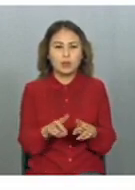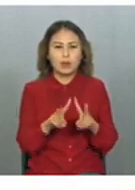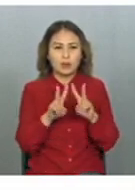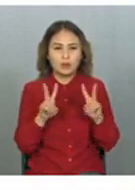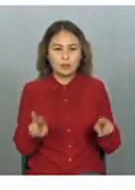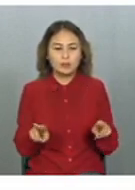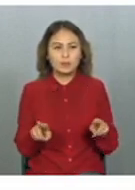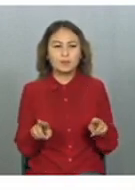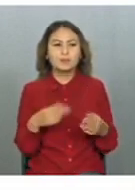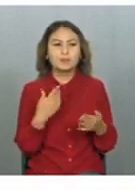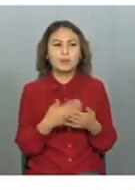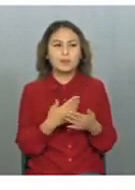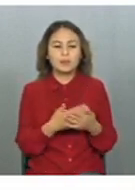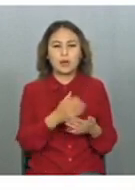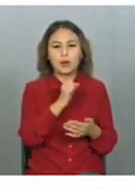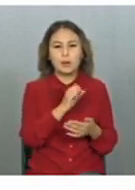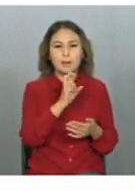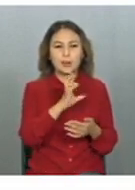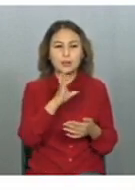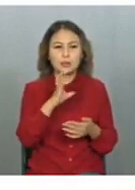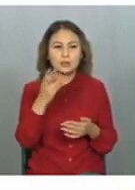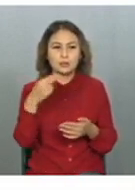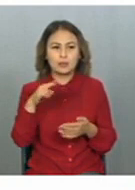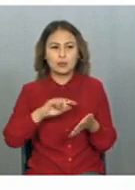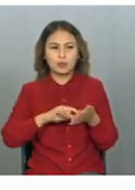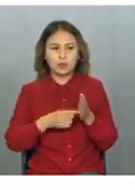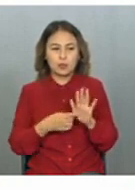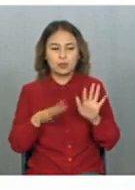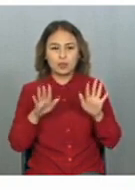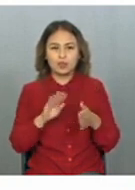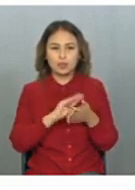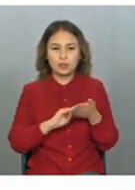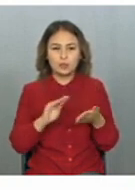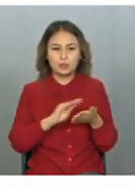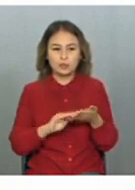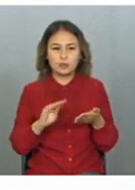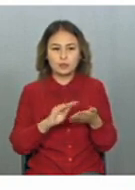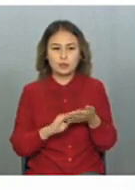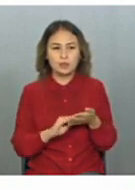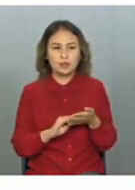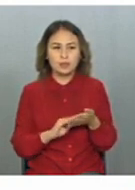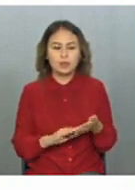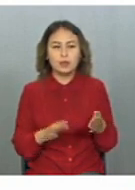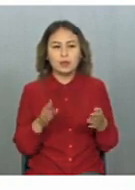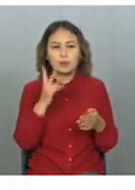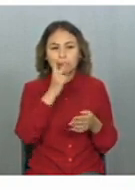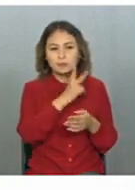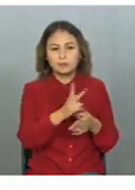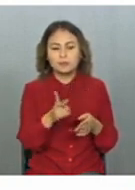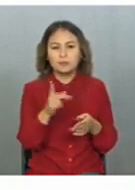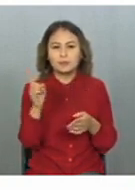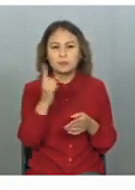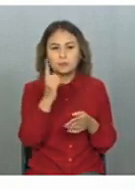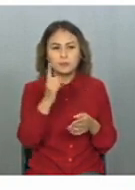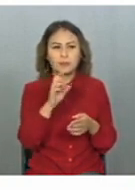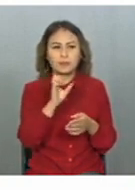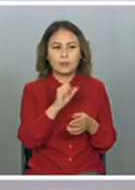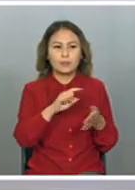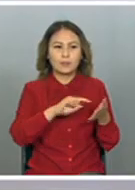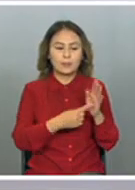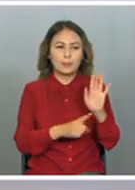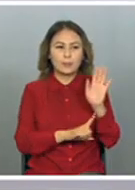тапсырма. A, B, C, D нүктелерінің координаттарын жазыңыз. Ал қарайық. Бірінші, A нүктесінен